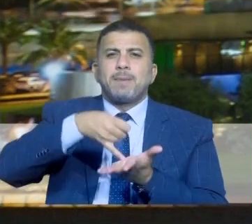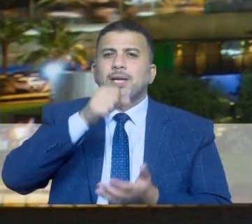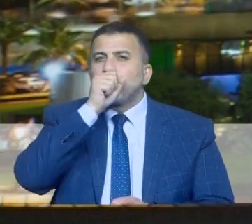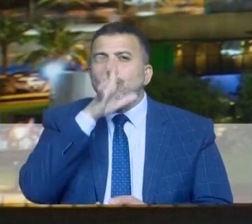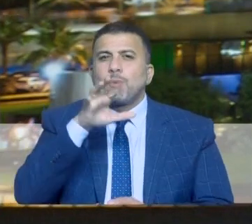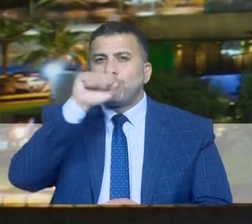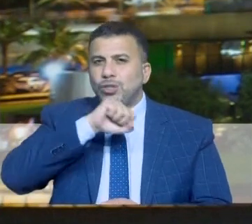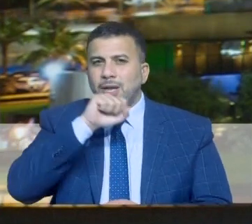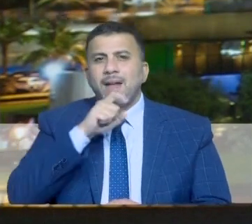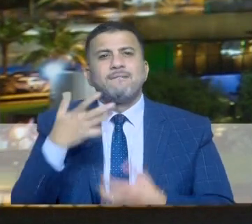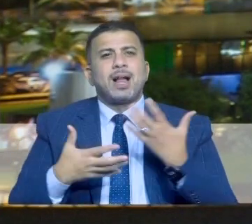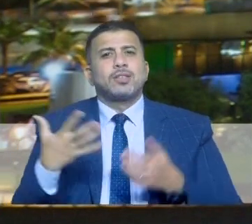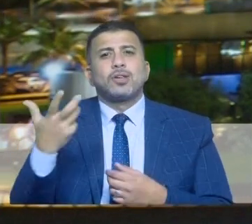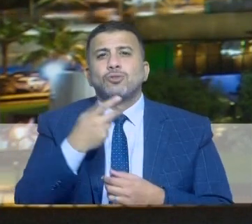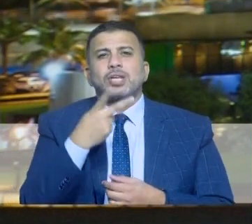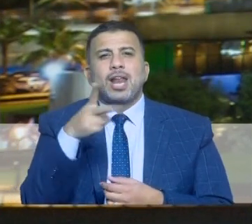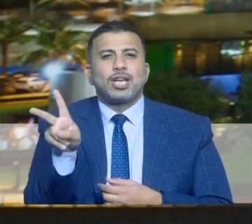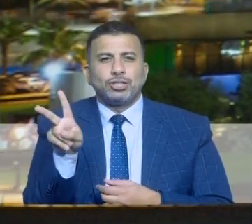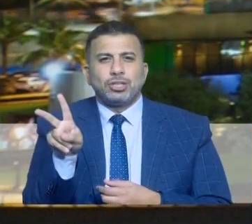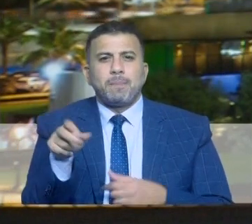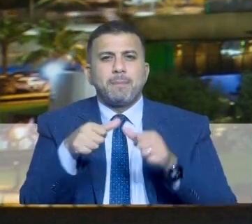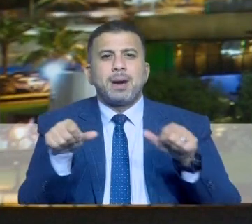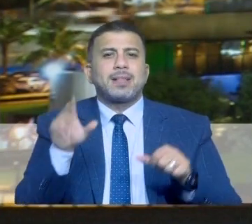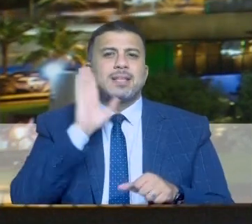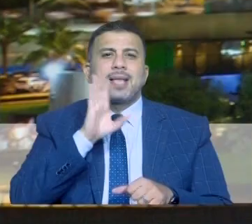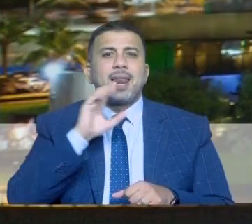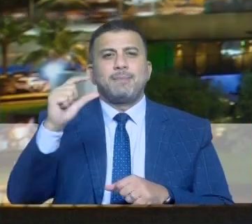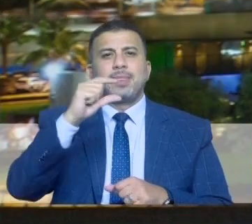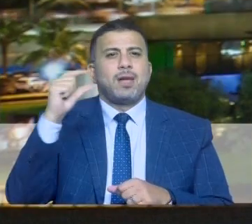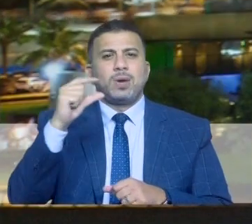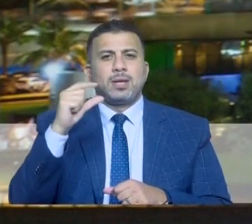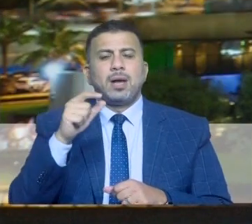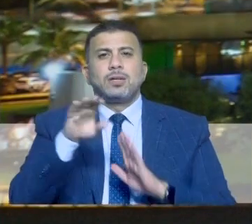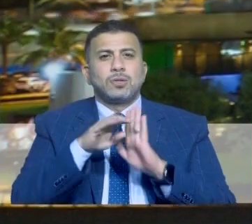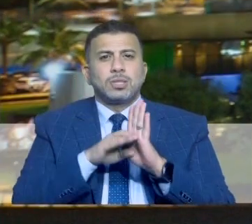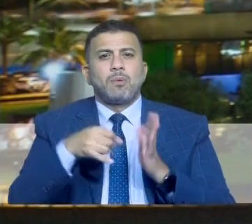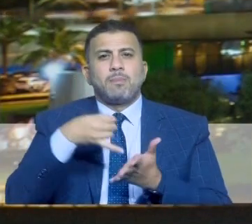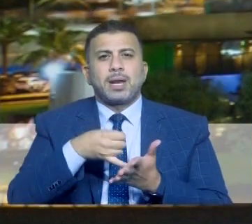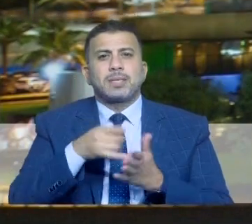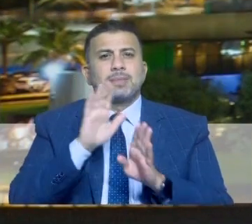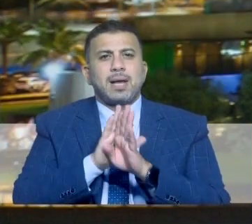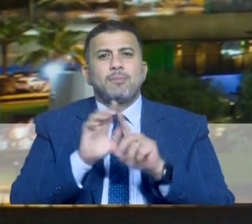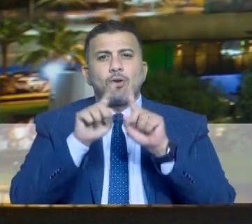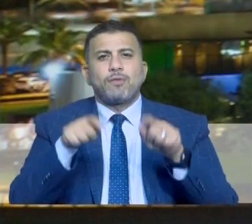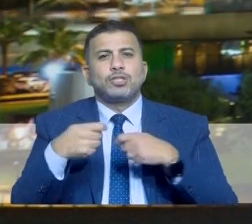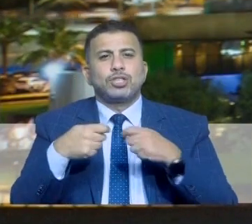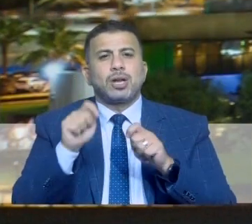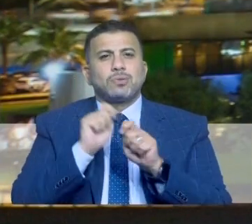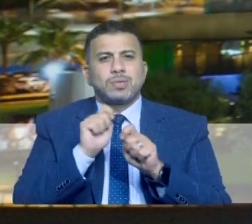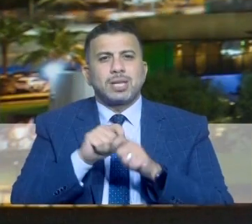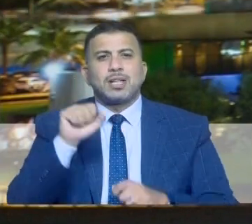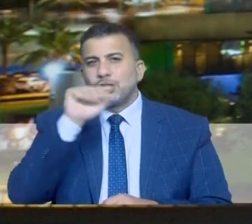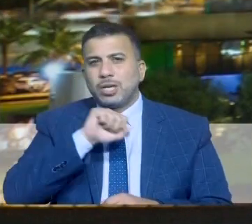انطلقت في مركز إكسبو الشارقة فعاليات النسخة 20 من معرض التعليم الدولي الذي ينظمه المركز بدعم من غرفة